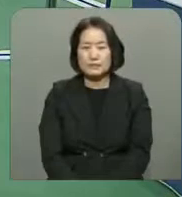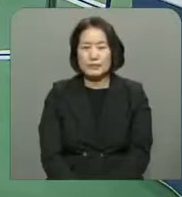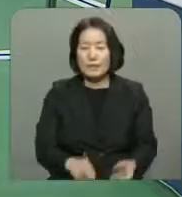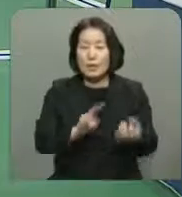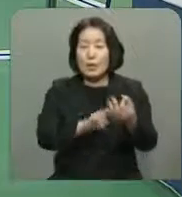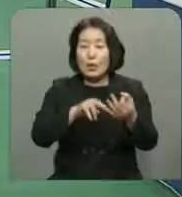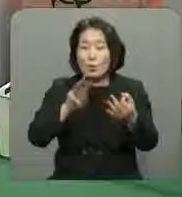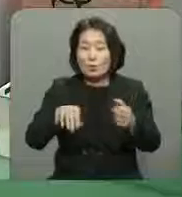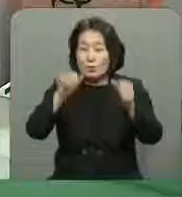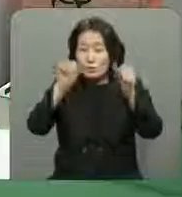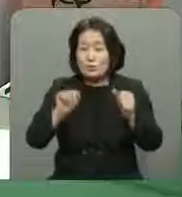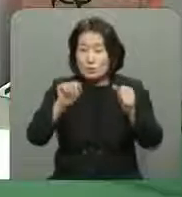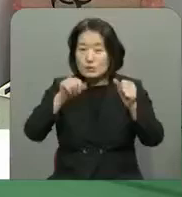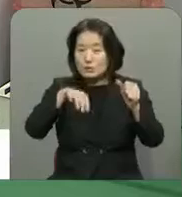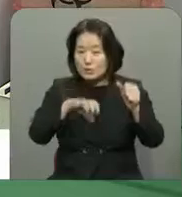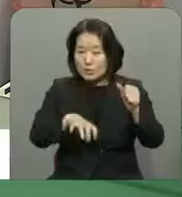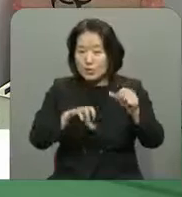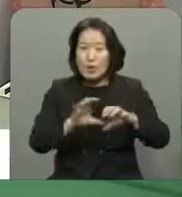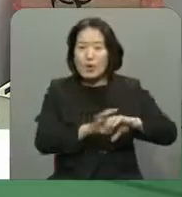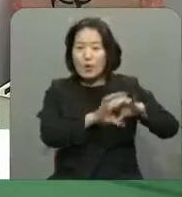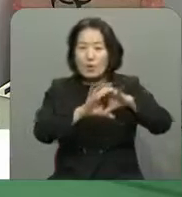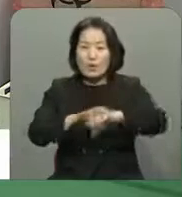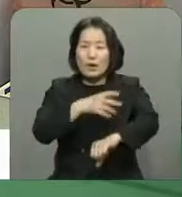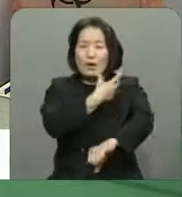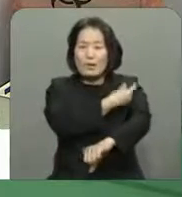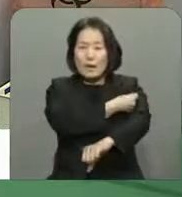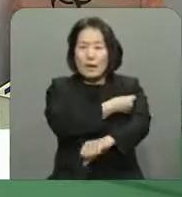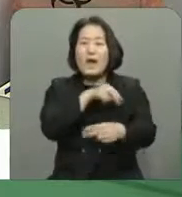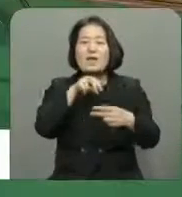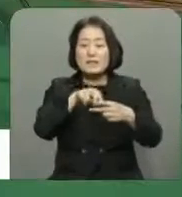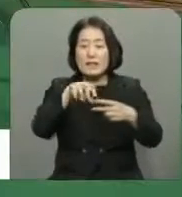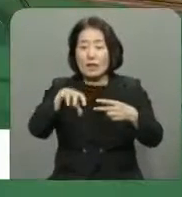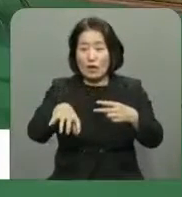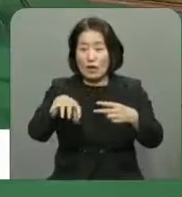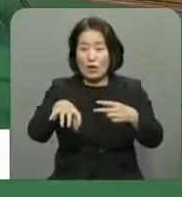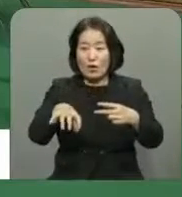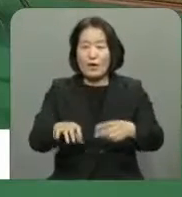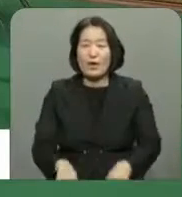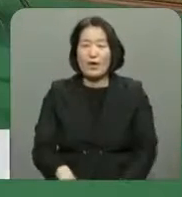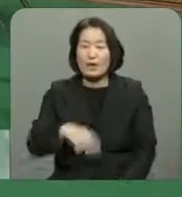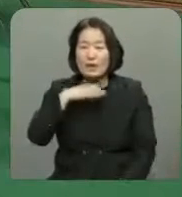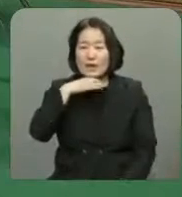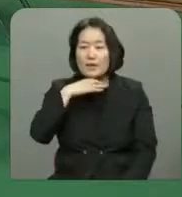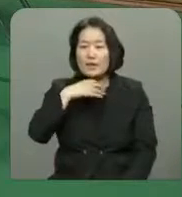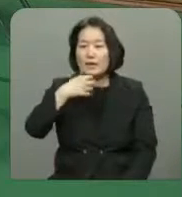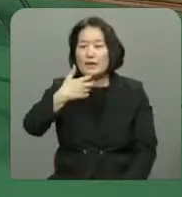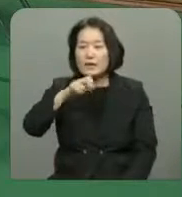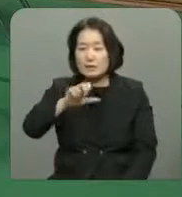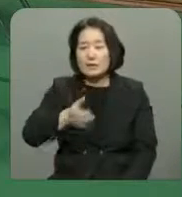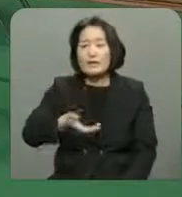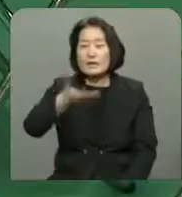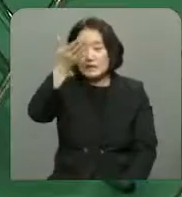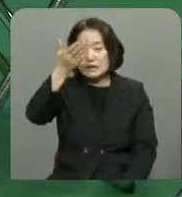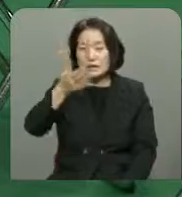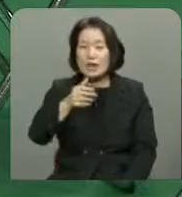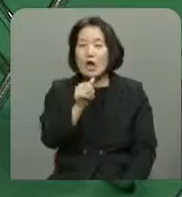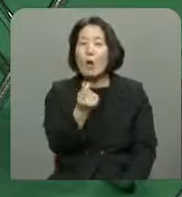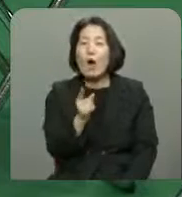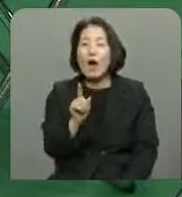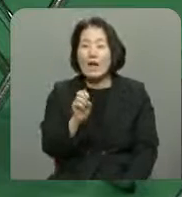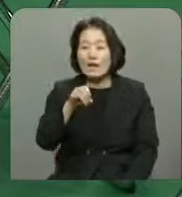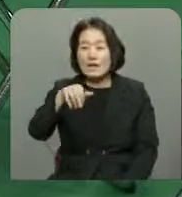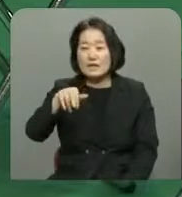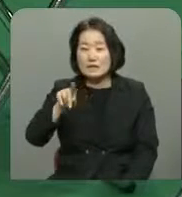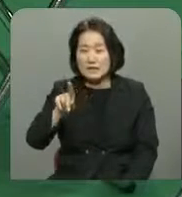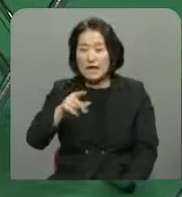홍천 국민스포츠센터에 마련된 코로나19 예방 백신 접종 센터입니다. 만 75살 이상 노인들에게 화이자 백신을